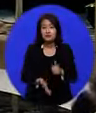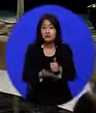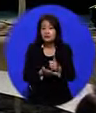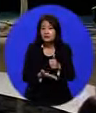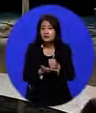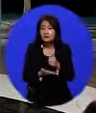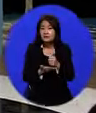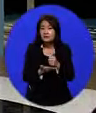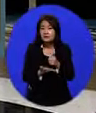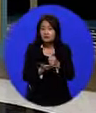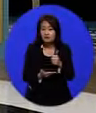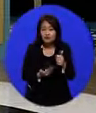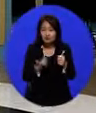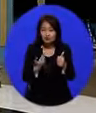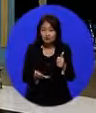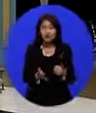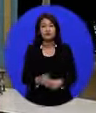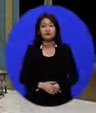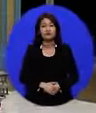칭찬, 칭찬, 칭찬이요.